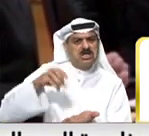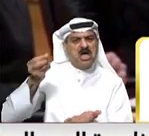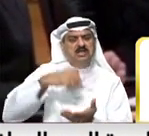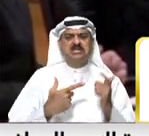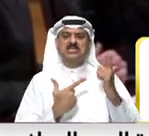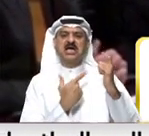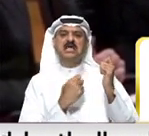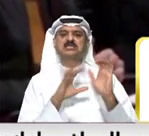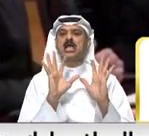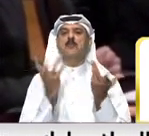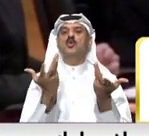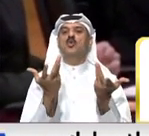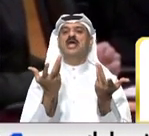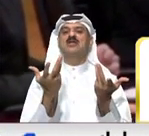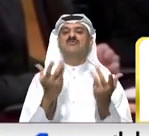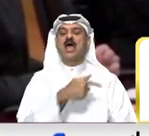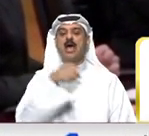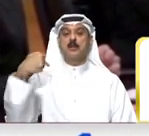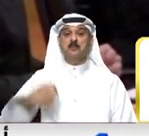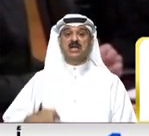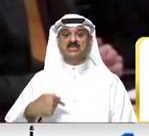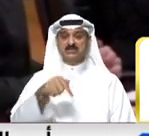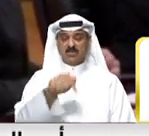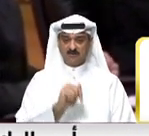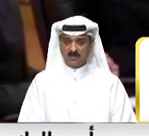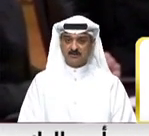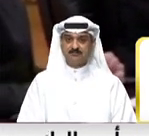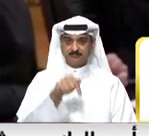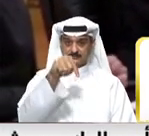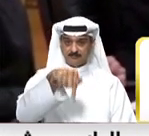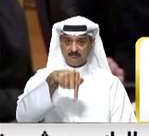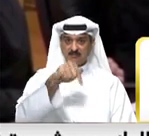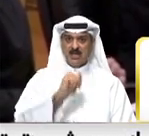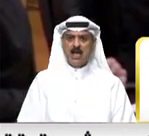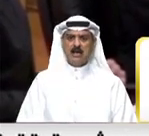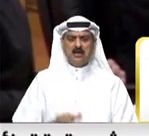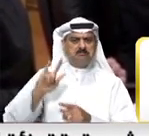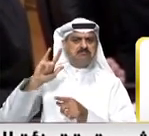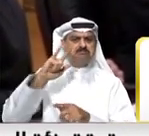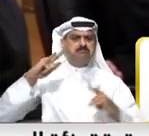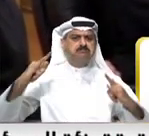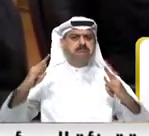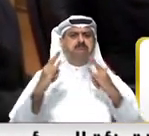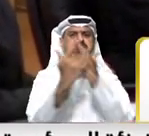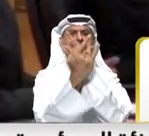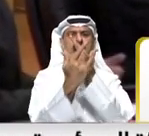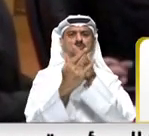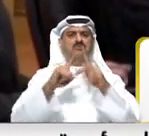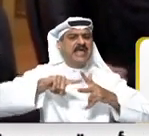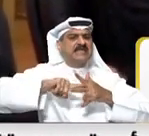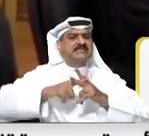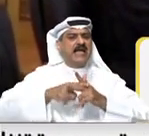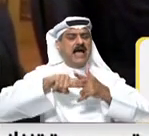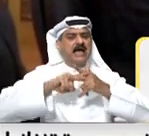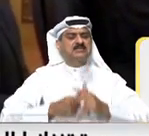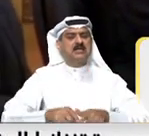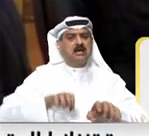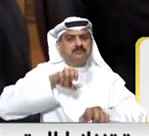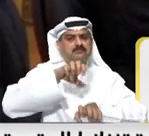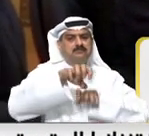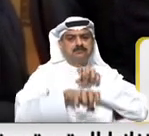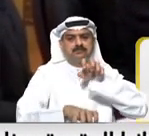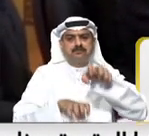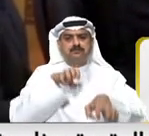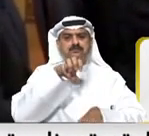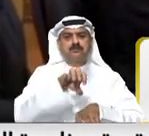الدفاعية، القاعدة التي تنتج الصواريخ والطائرات بدون طيار والدبابات وغيرها من الأسلحة التي يستخدمها